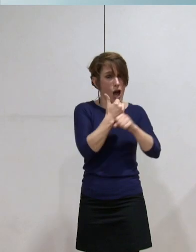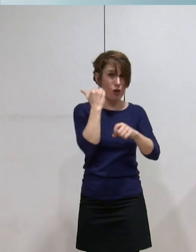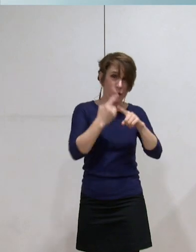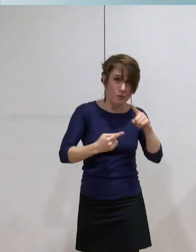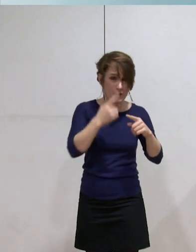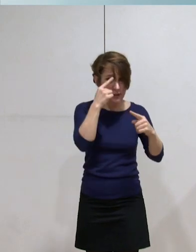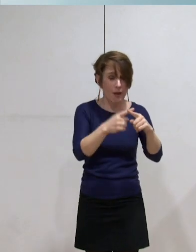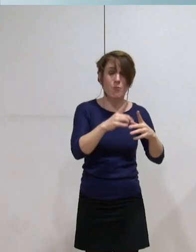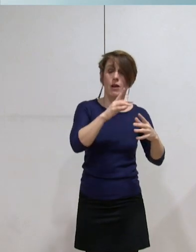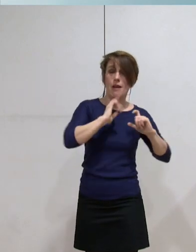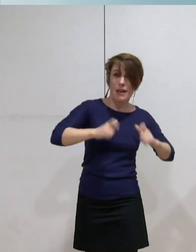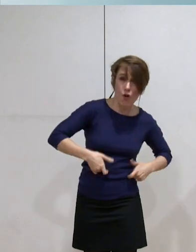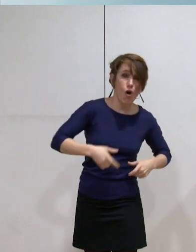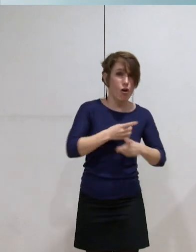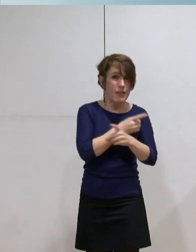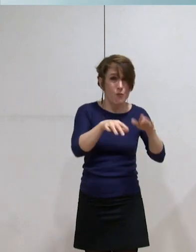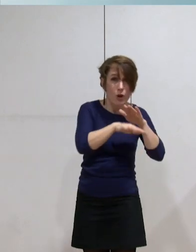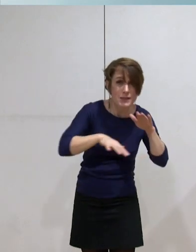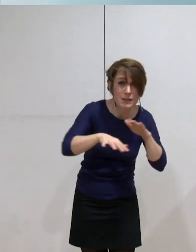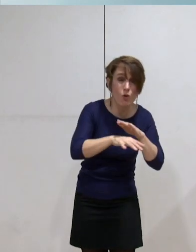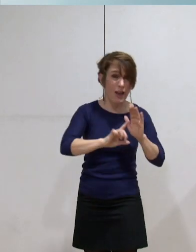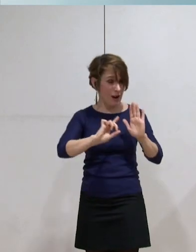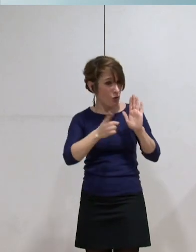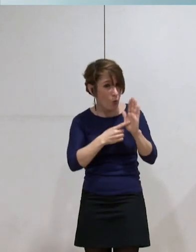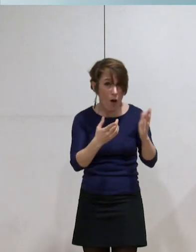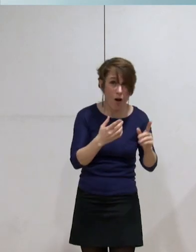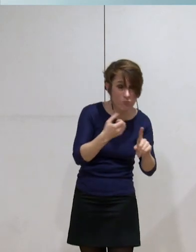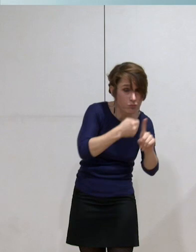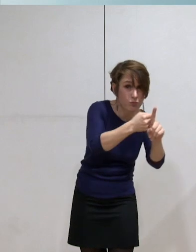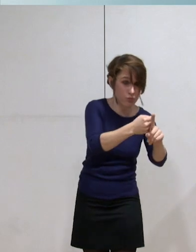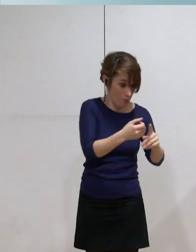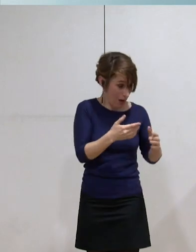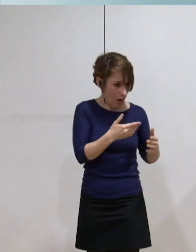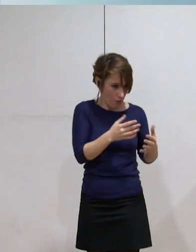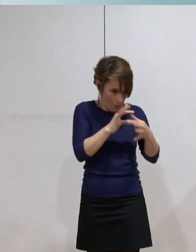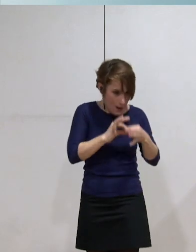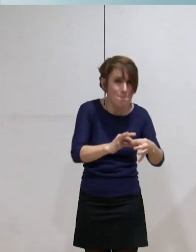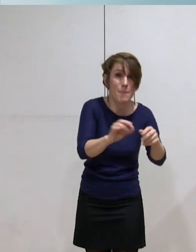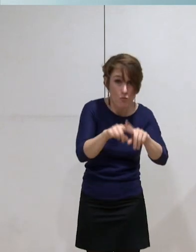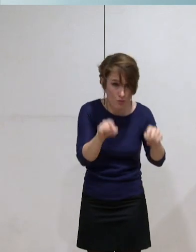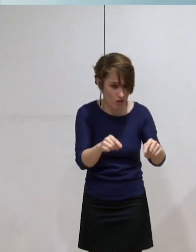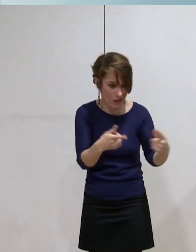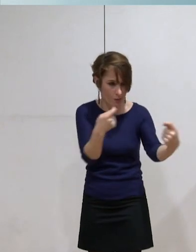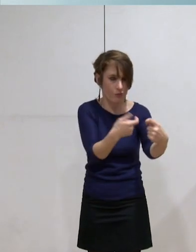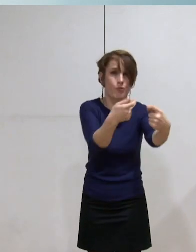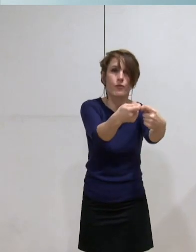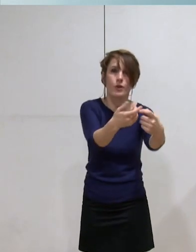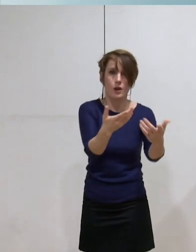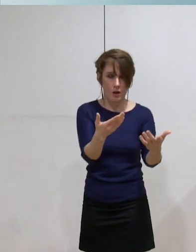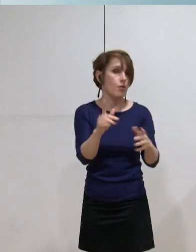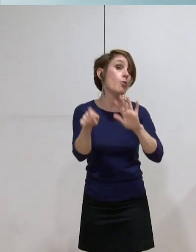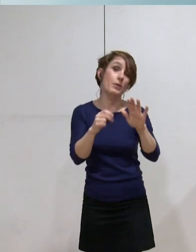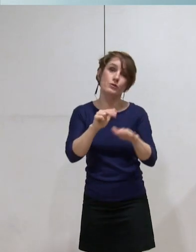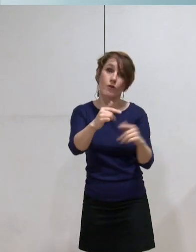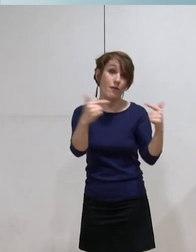au droit dans la démocratie locale tous les ingrédients de ce changement sont là ce changement il interroge il fait débat il fera